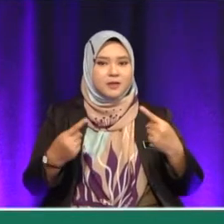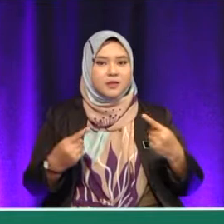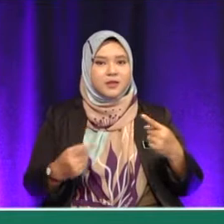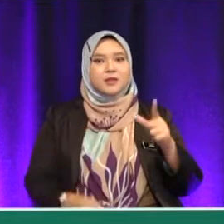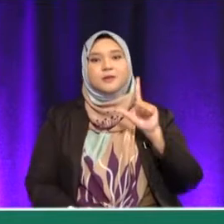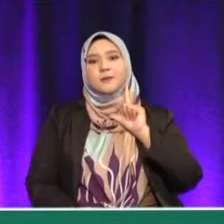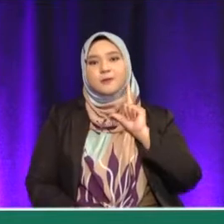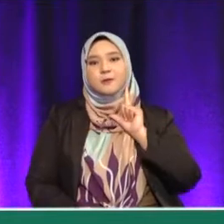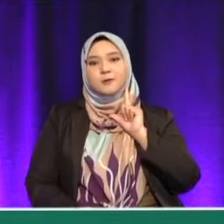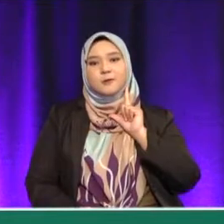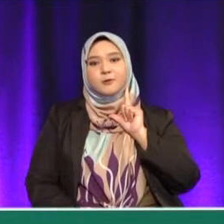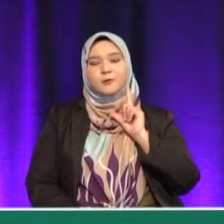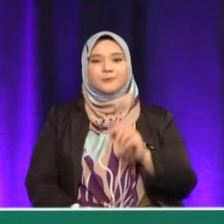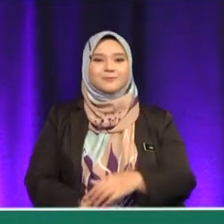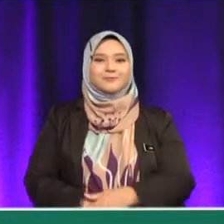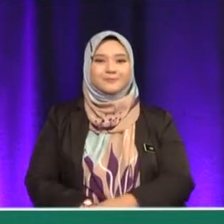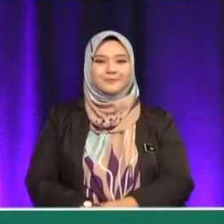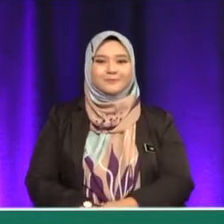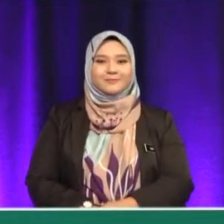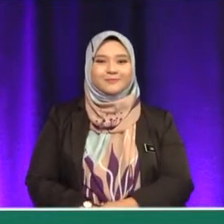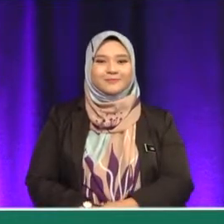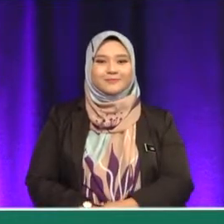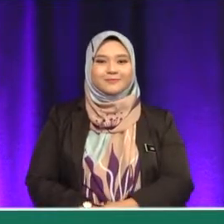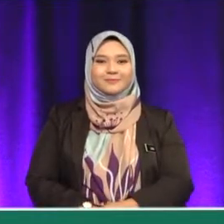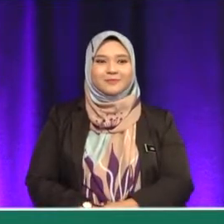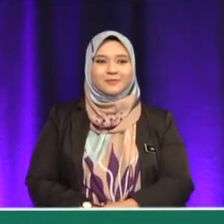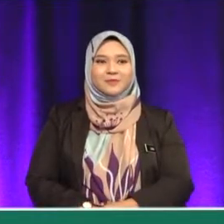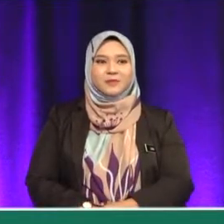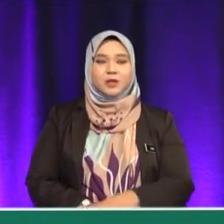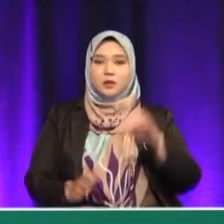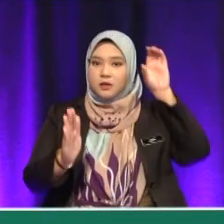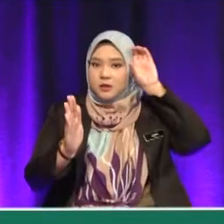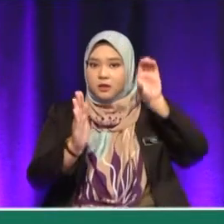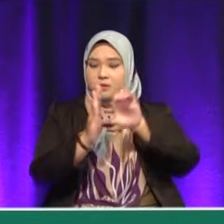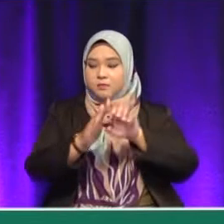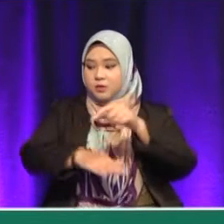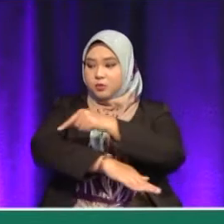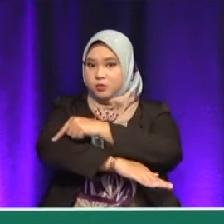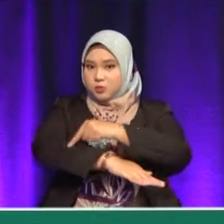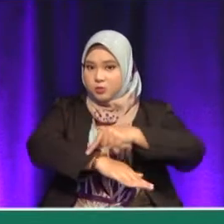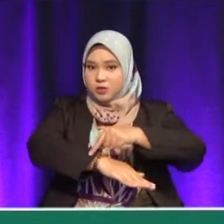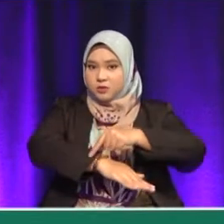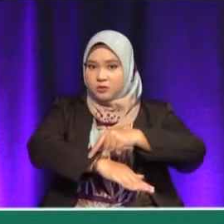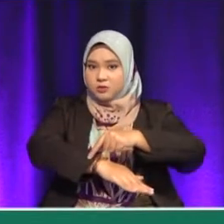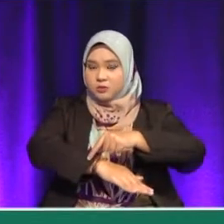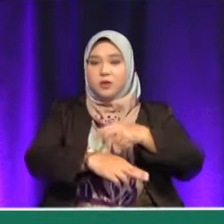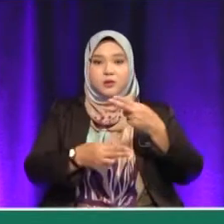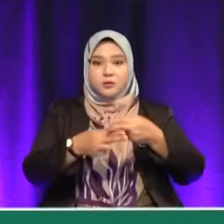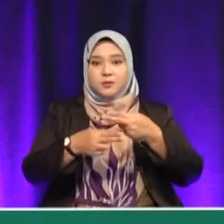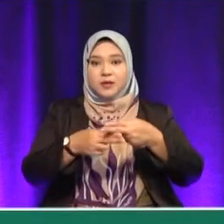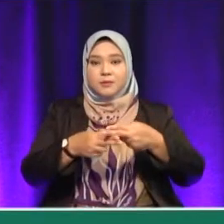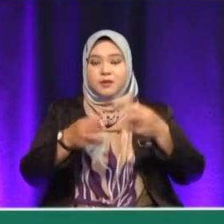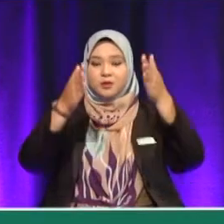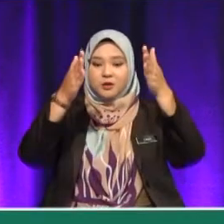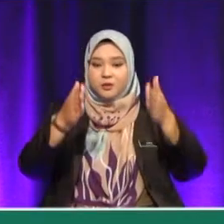Dan inilah manusia perak yang ditemukan kalau Irfan pergi ke musim aku lagi tersebut Irfan